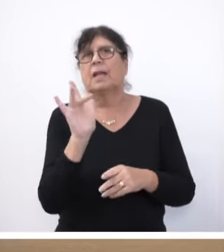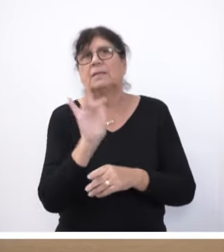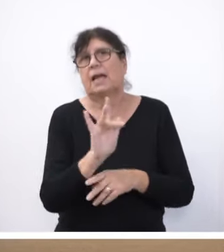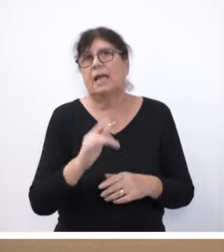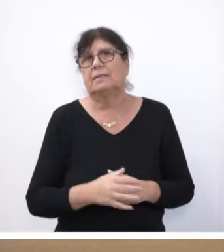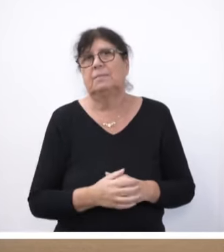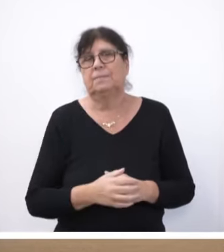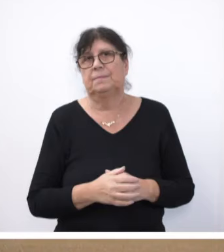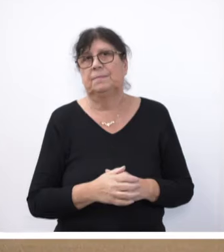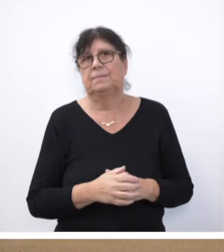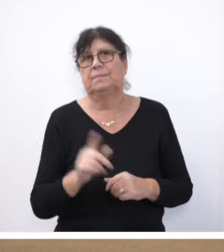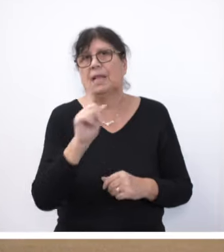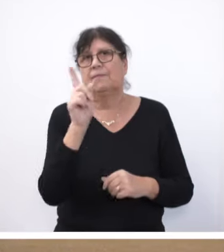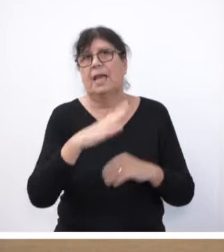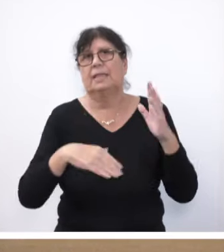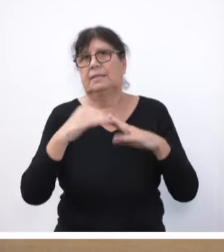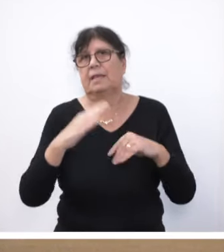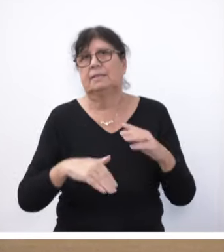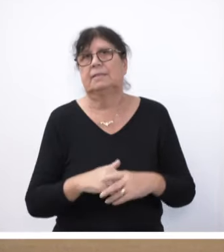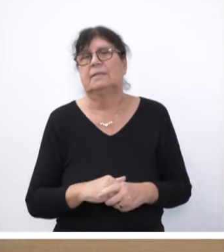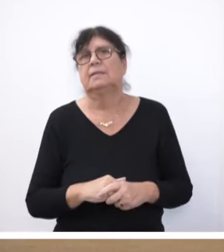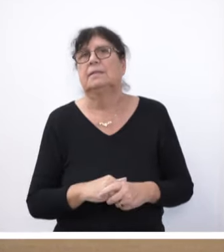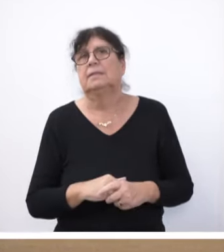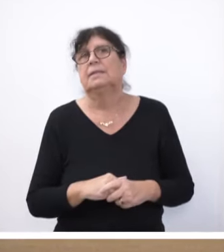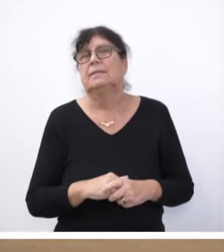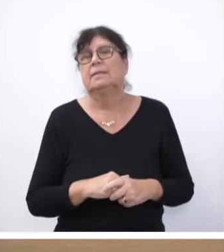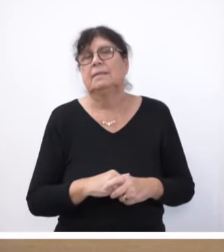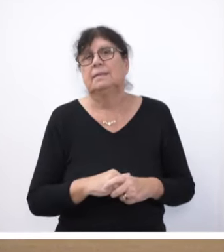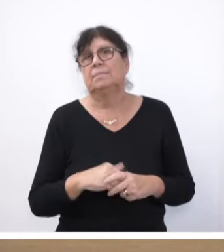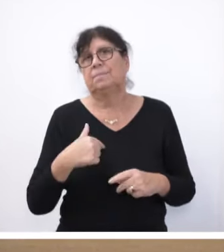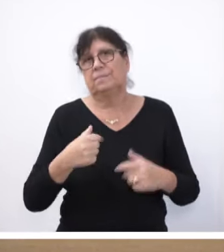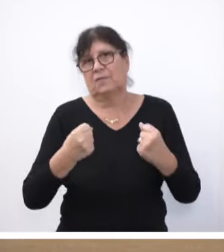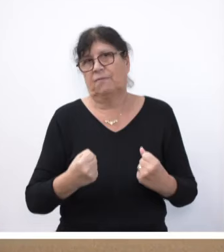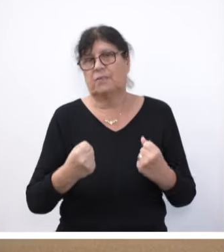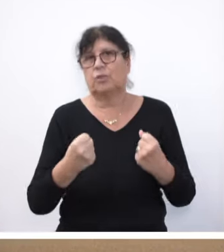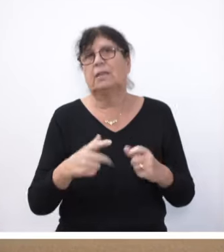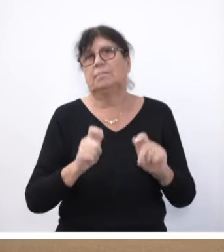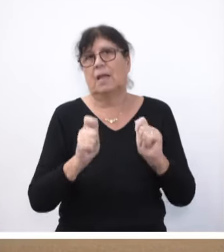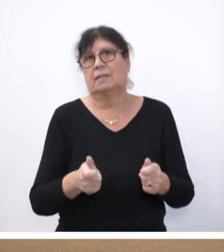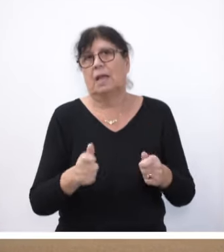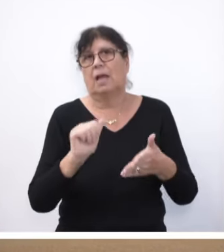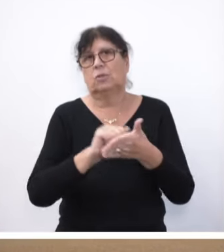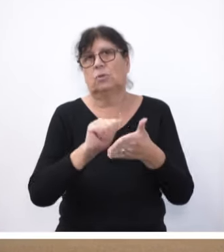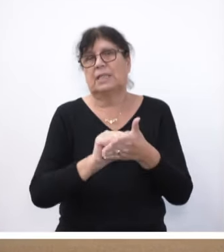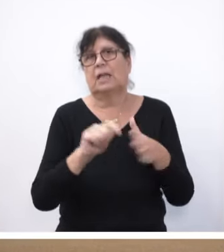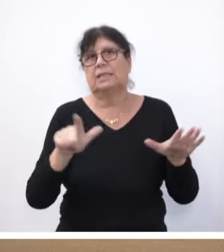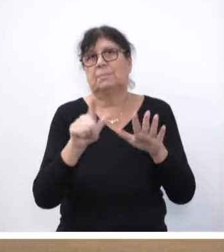dagegen? Wer enthält sich der Stimme? Dann stelle ich fest, dass der Antrag Drucksache